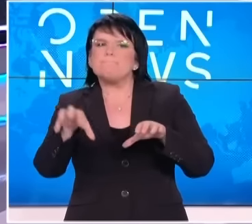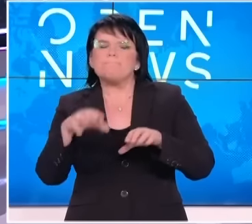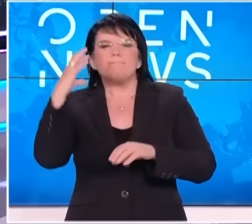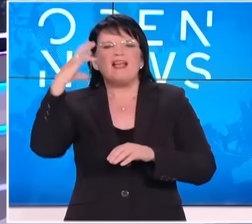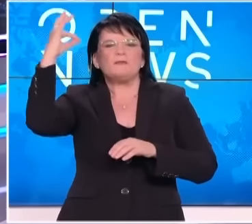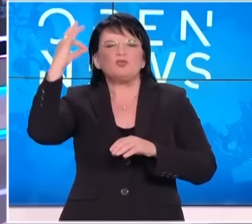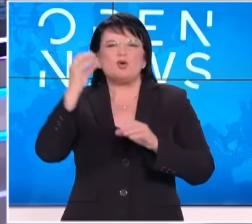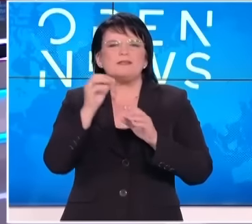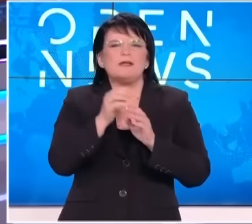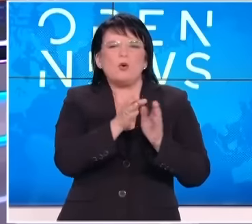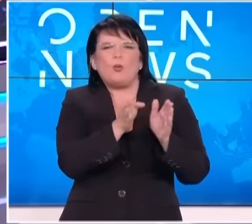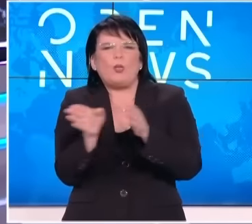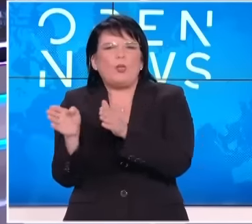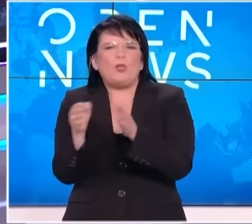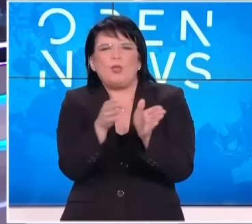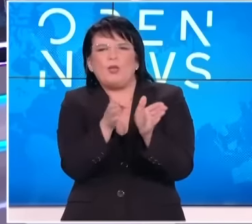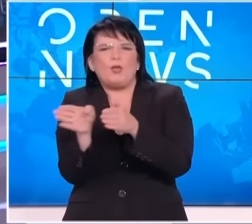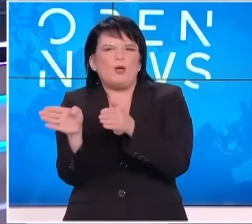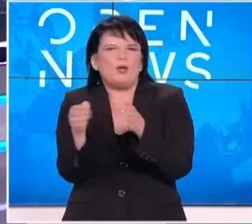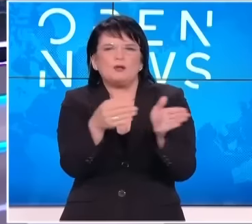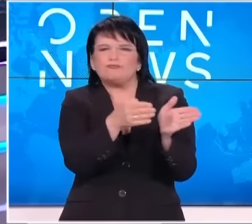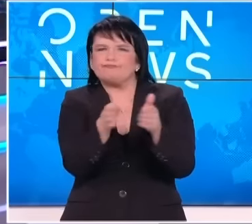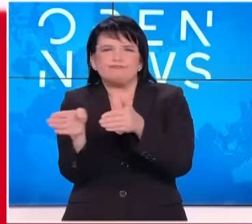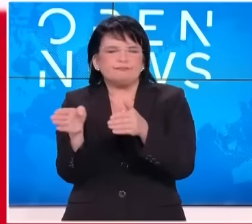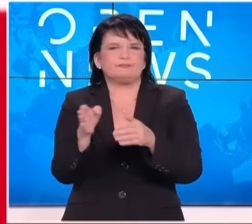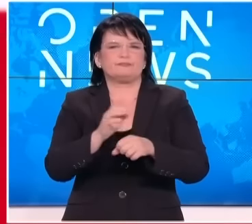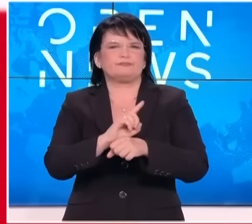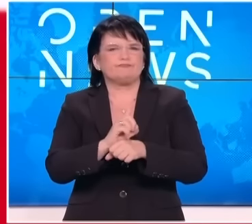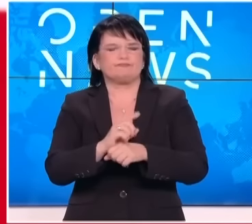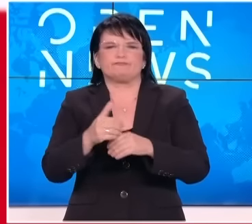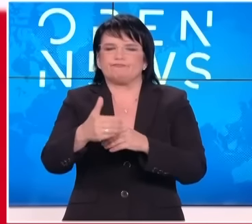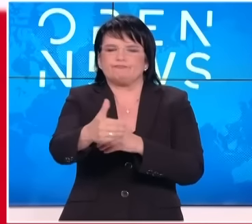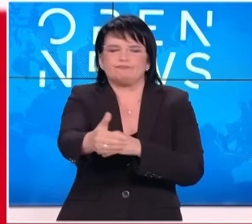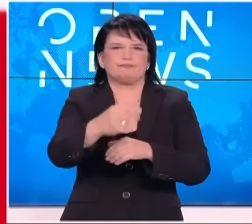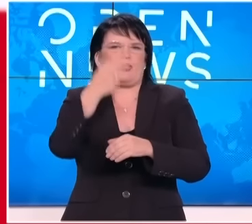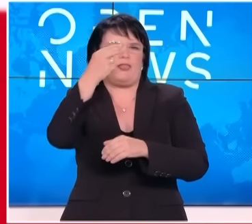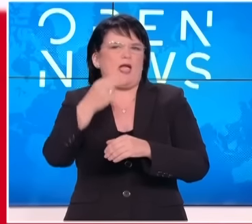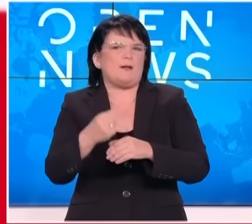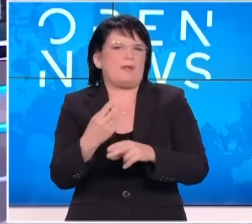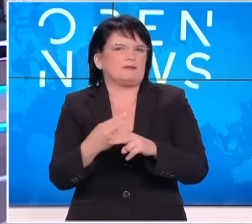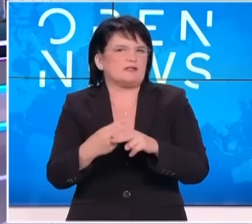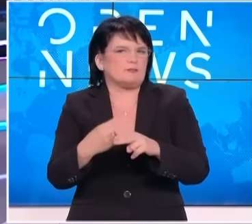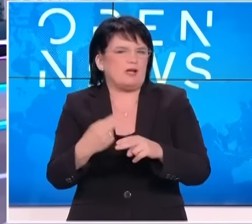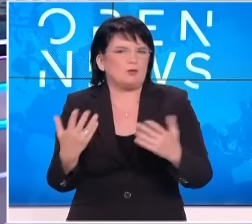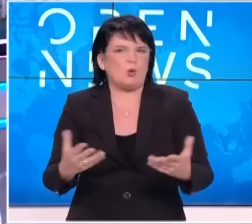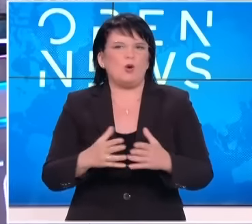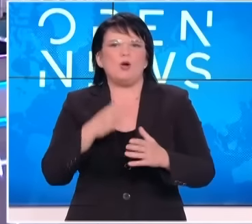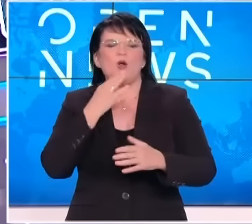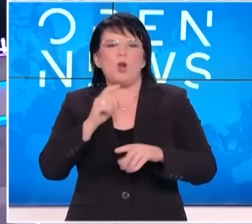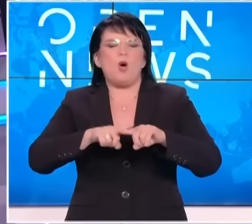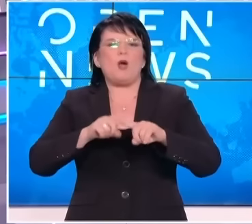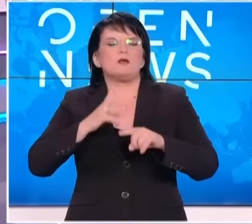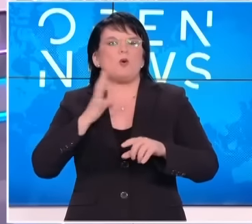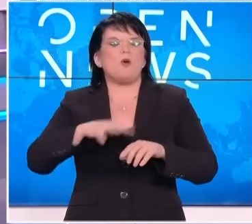ξέφυγε ξέφυγε πολύ σε αποπροσανατολισμό σε δευτερεύοντα σε τριτεύον ζητήματα αυτά που δεν αφορούν δηλαδή τον